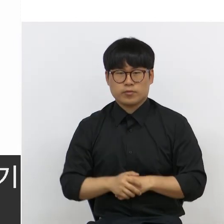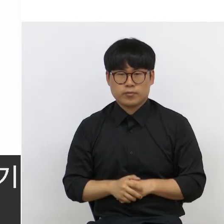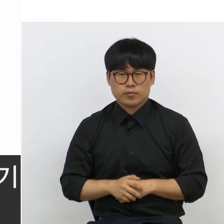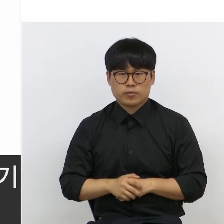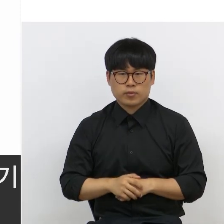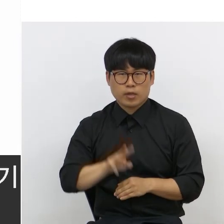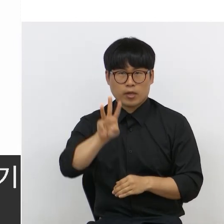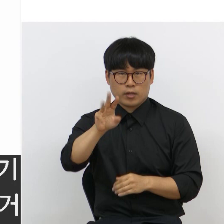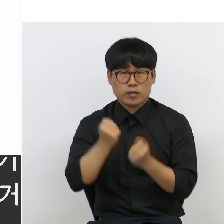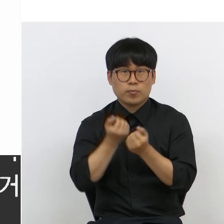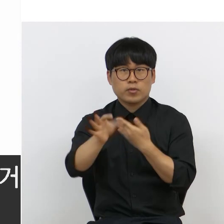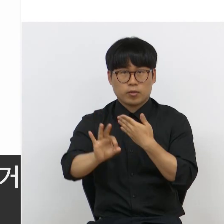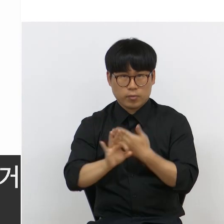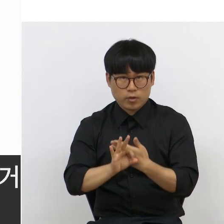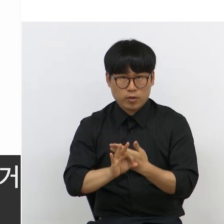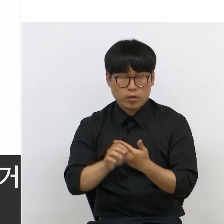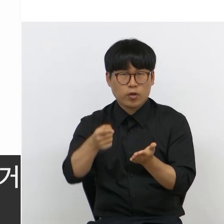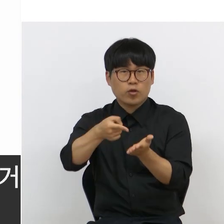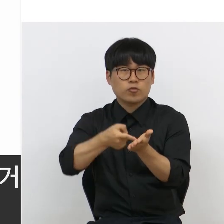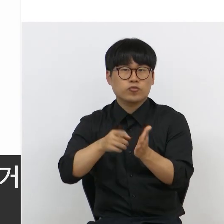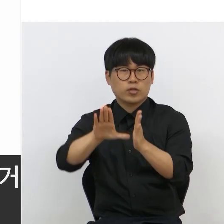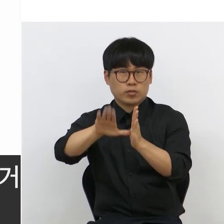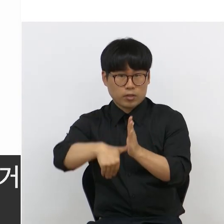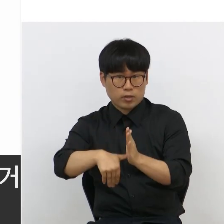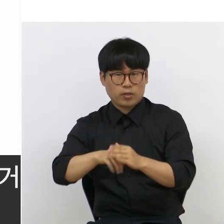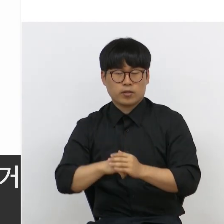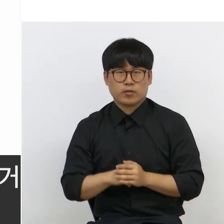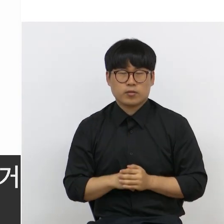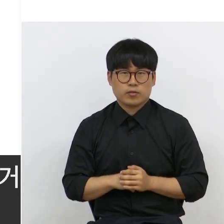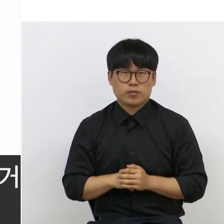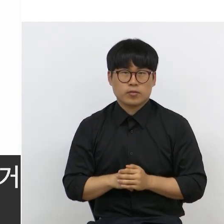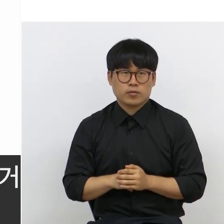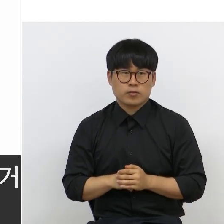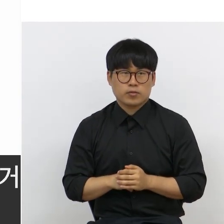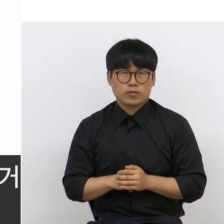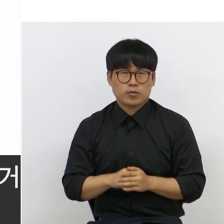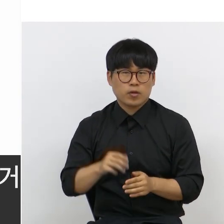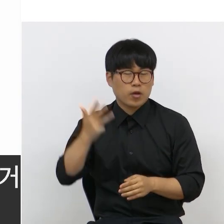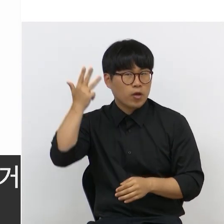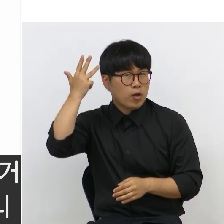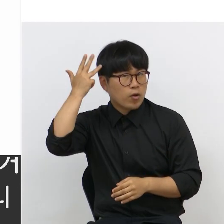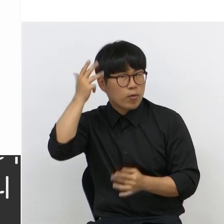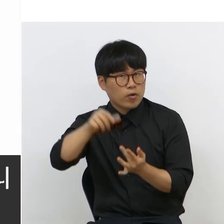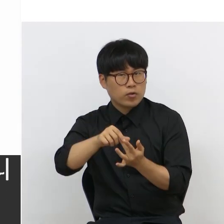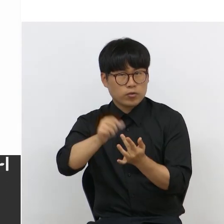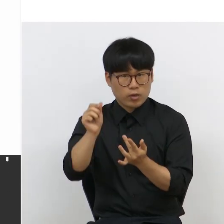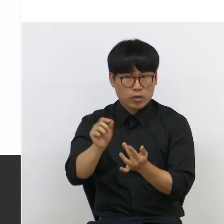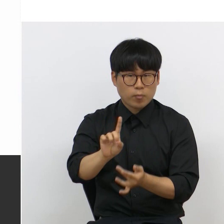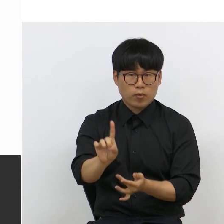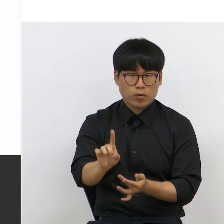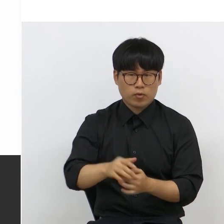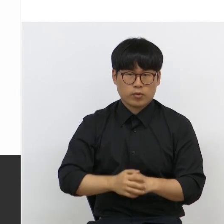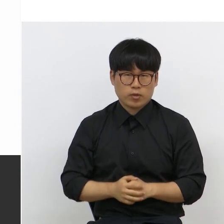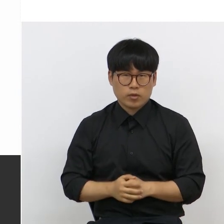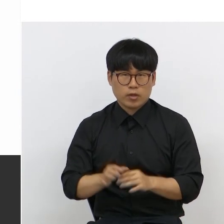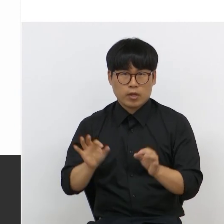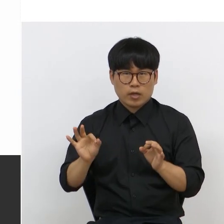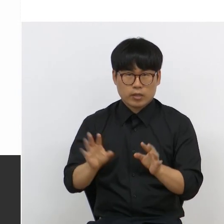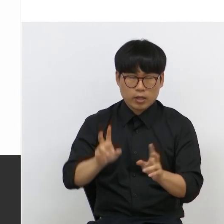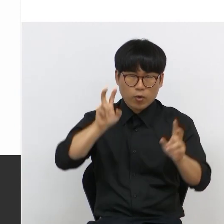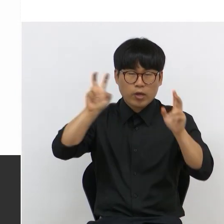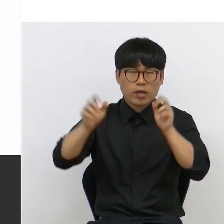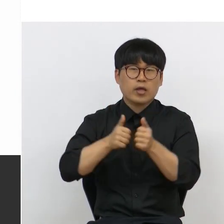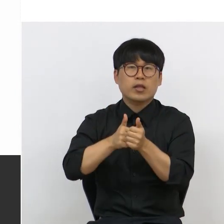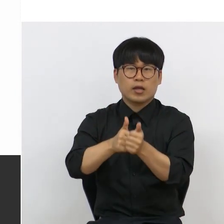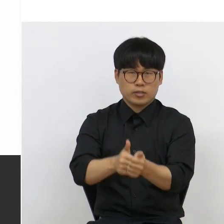세 가지를 말씀드리면 수술 시기가 관련이 되는 겁니다. 어떤 인공화호를 선택할 것인가? 제가 간략하게 회사별 기기